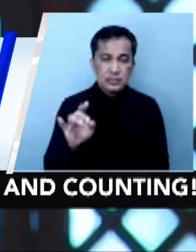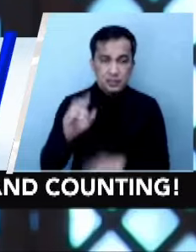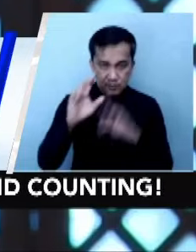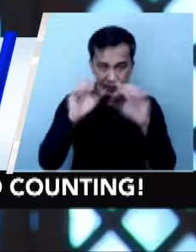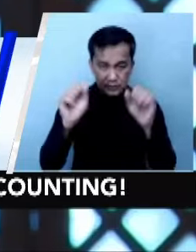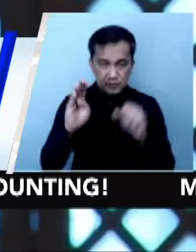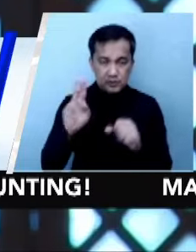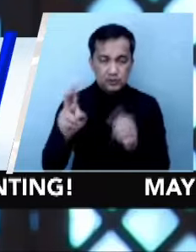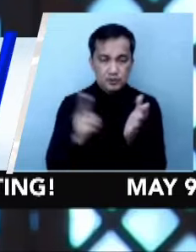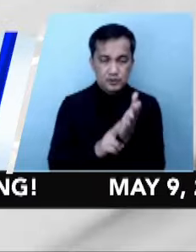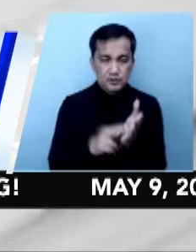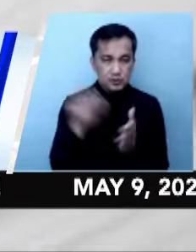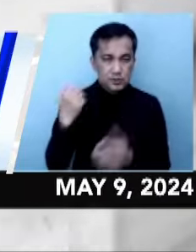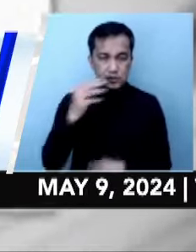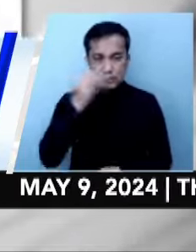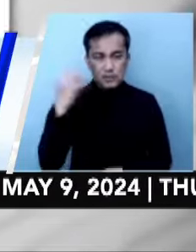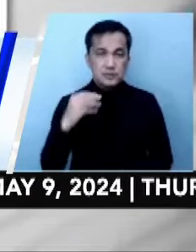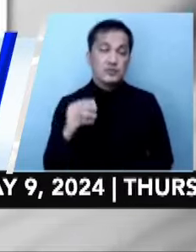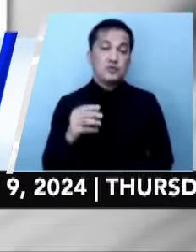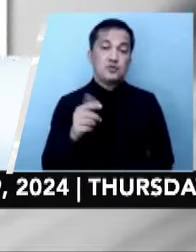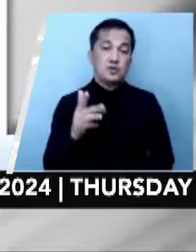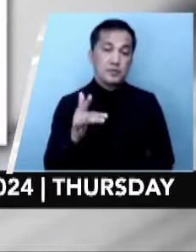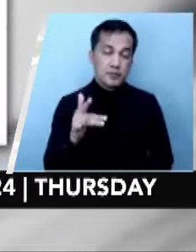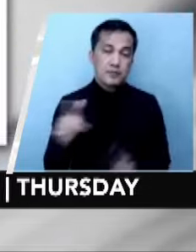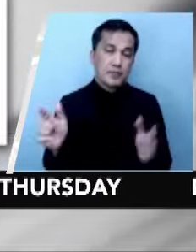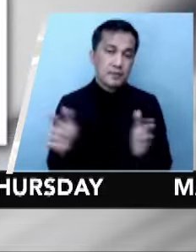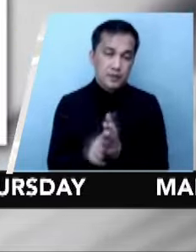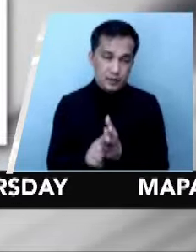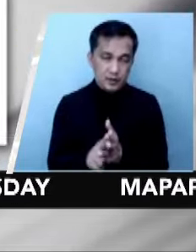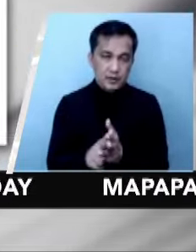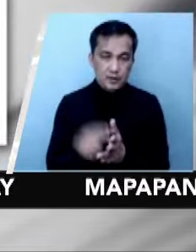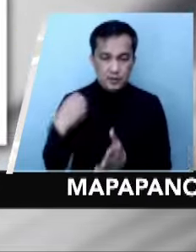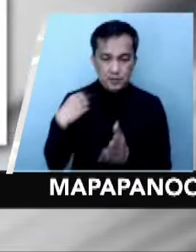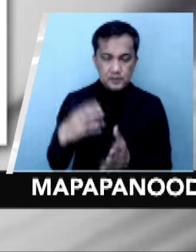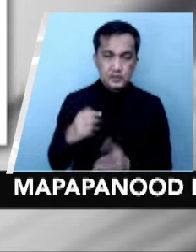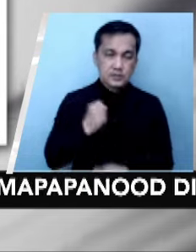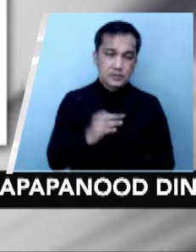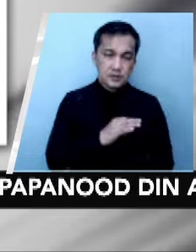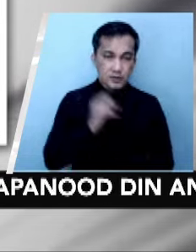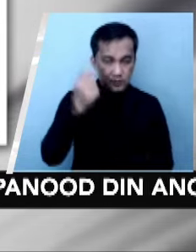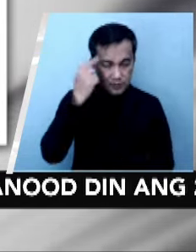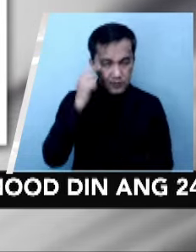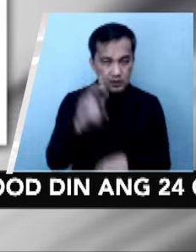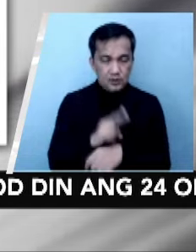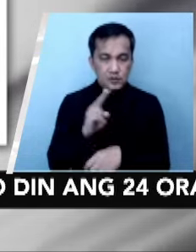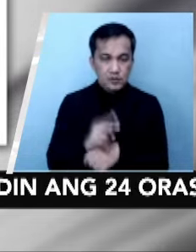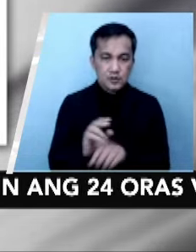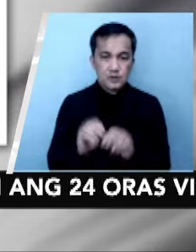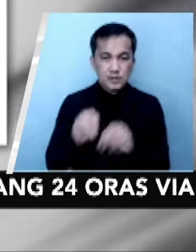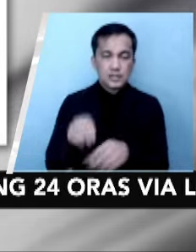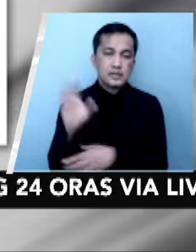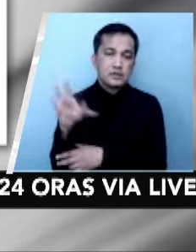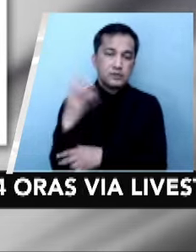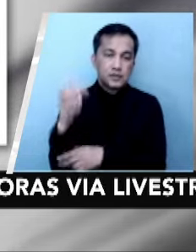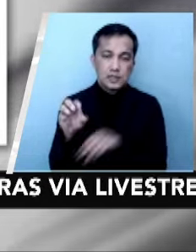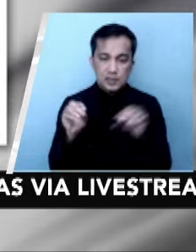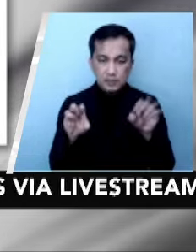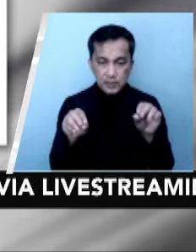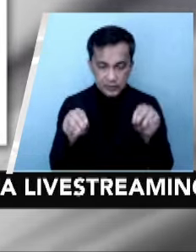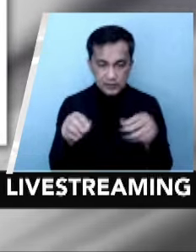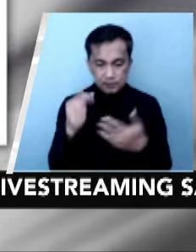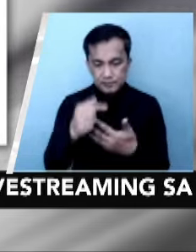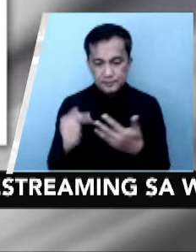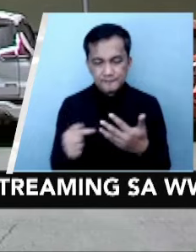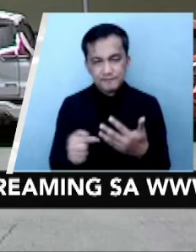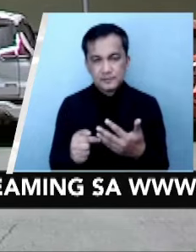pirmado nitong March 25, bawal ang mga opisyal at tauhan ng gobyerno na gumamit o maglagay ng wangwang, blinker at iba pa mga pasirena